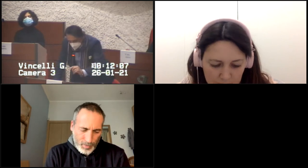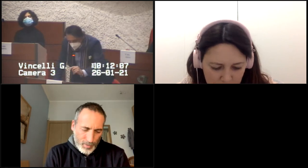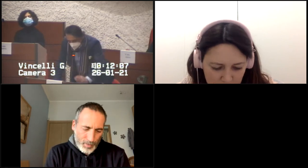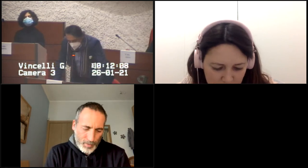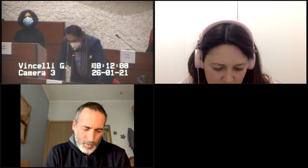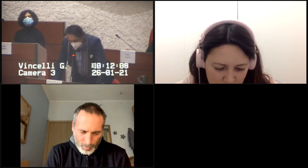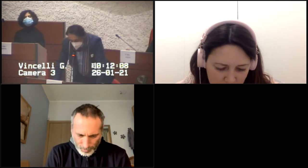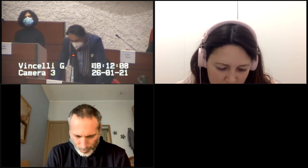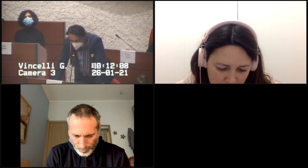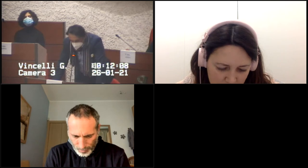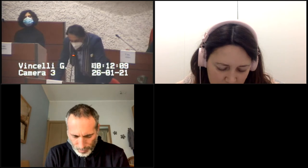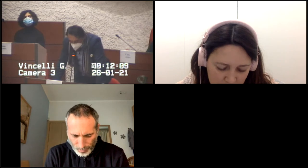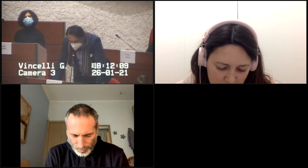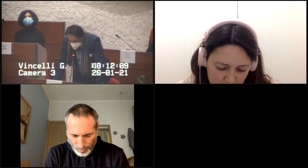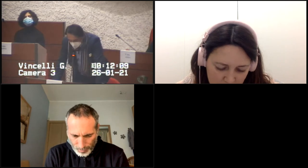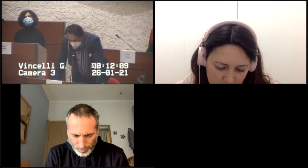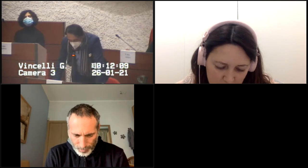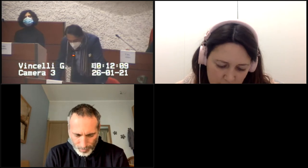effettivamente